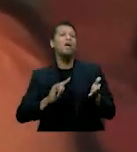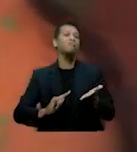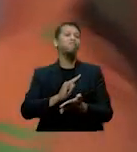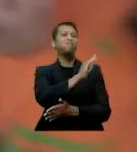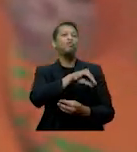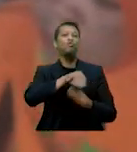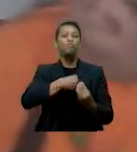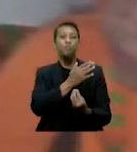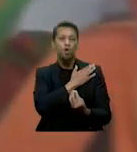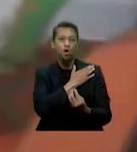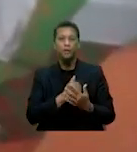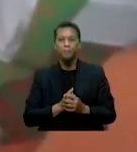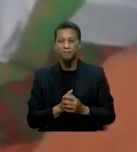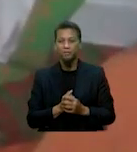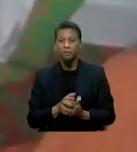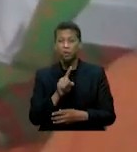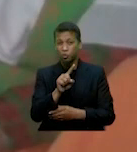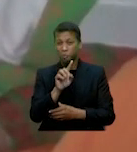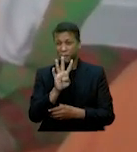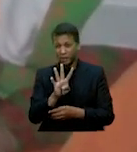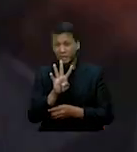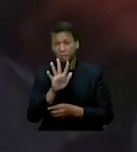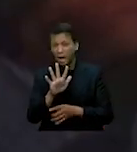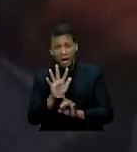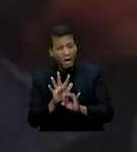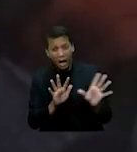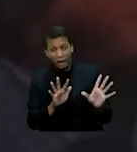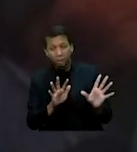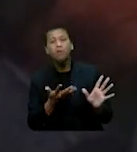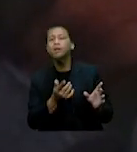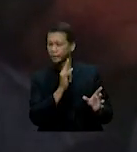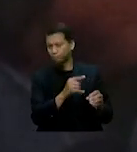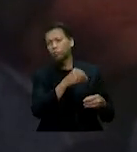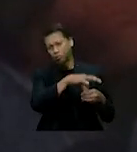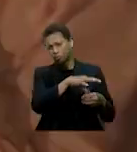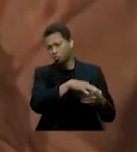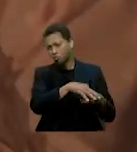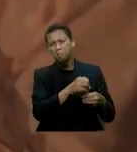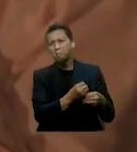Sisanya 145 orang terus melanjutkan menabung dan segera berangkat umroh dalam beberapa bulan